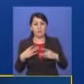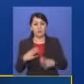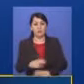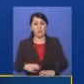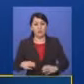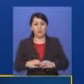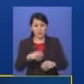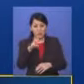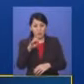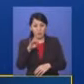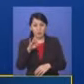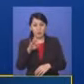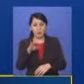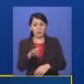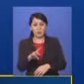корпоративов.